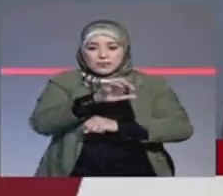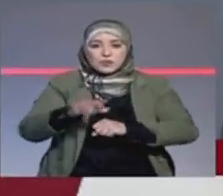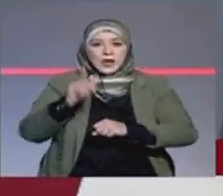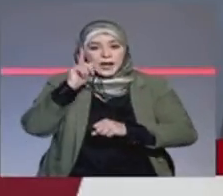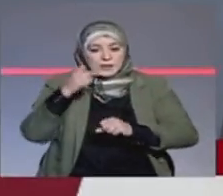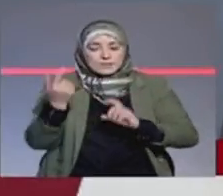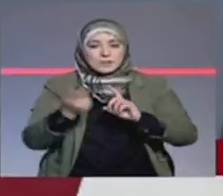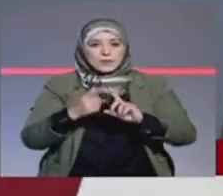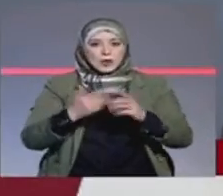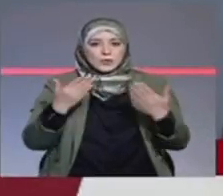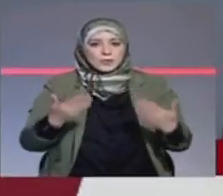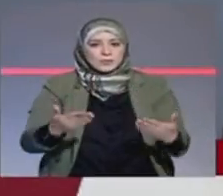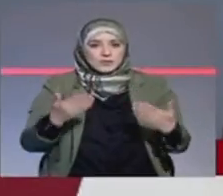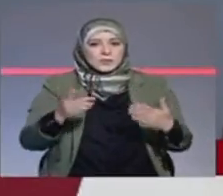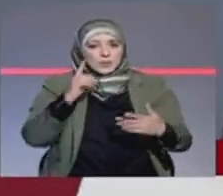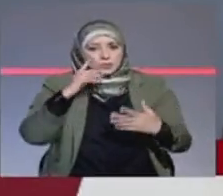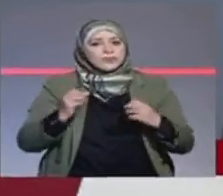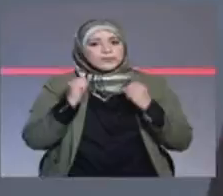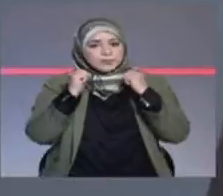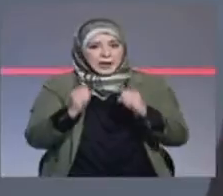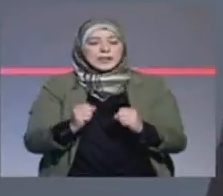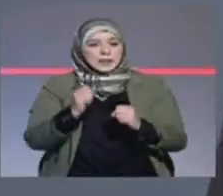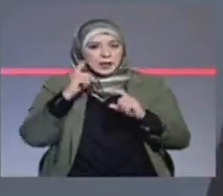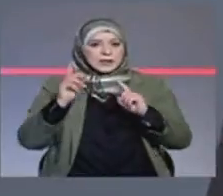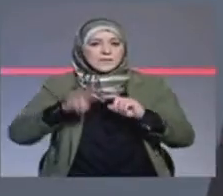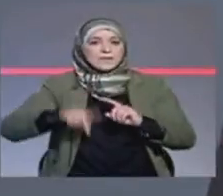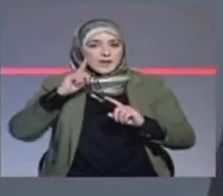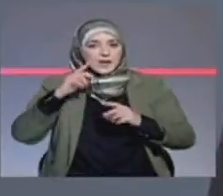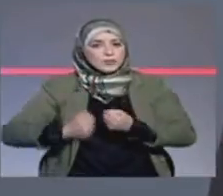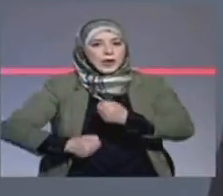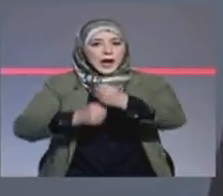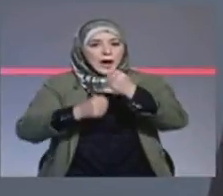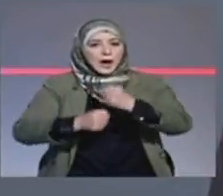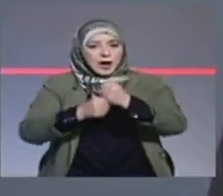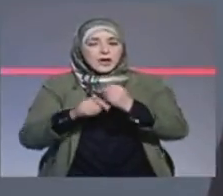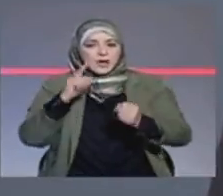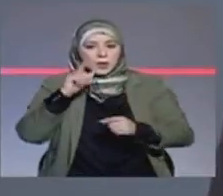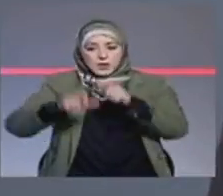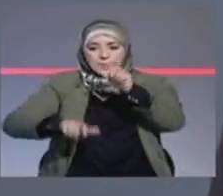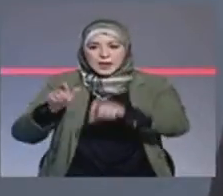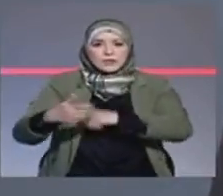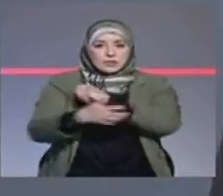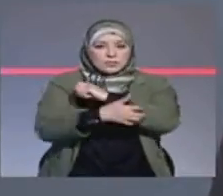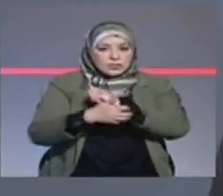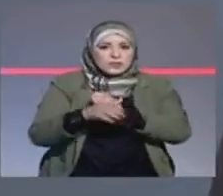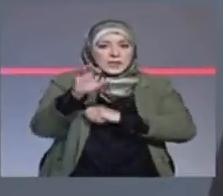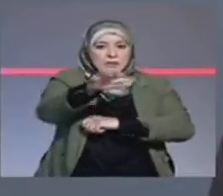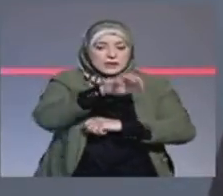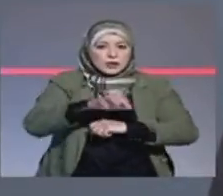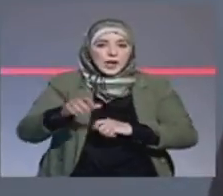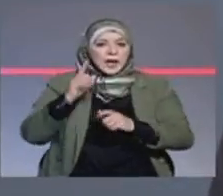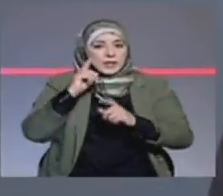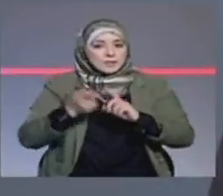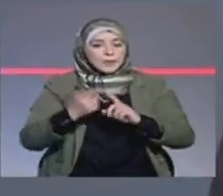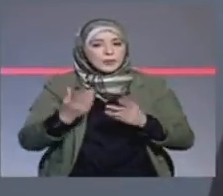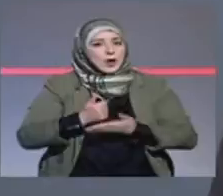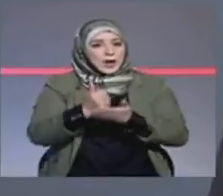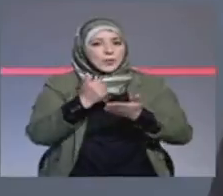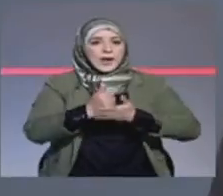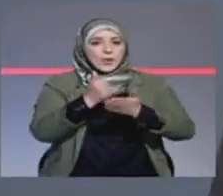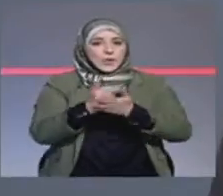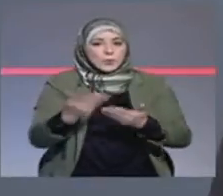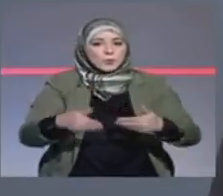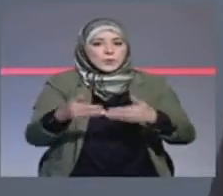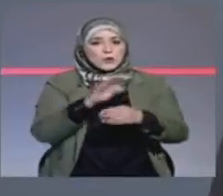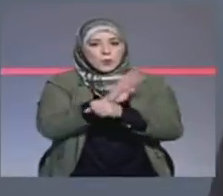من إرادة حقيقية معناها للوقوف إلى جانب أبناء عدد الجهات، وكذلك